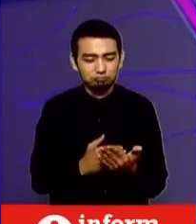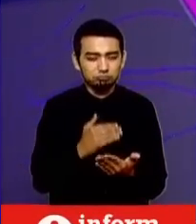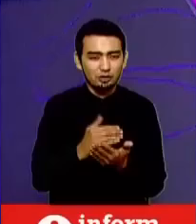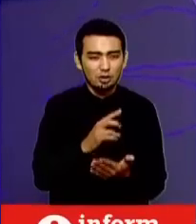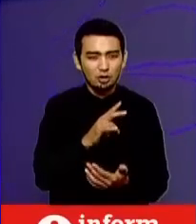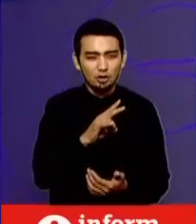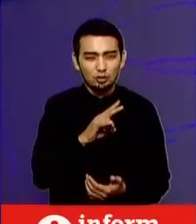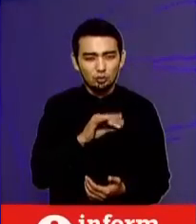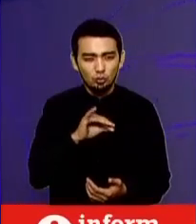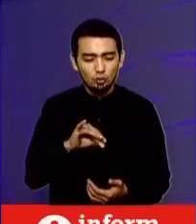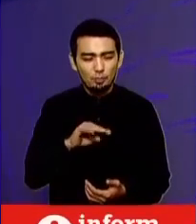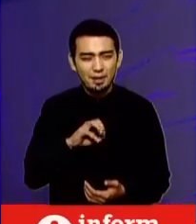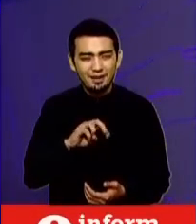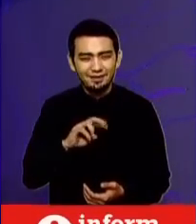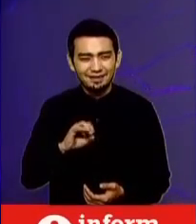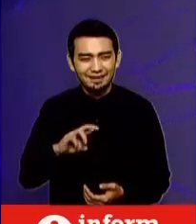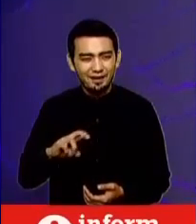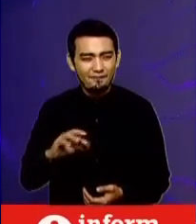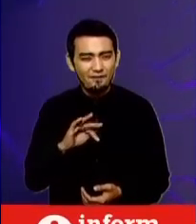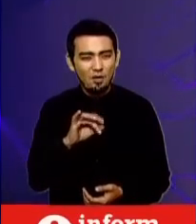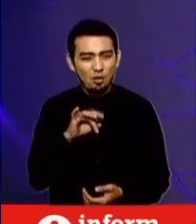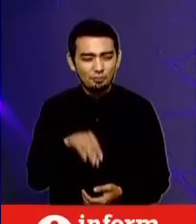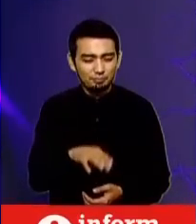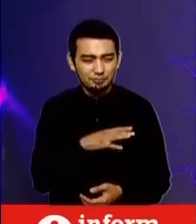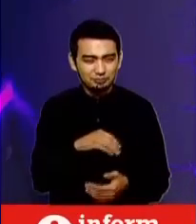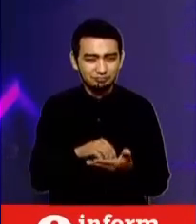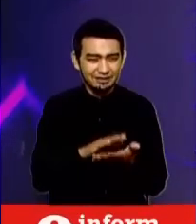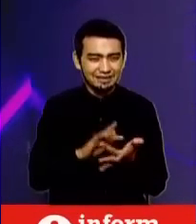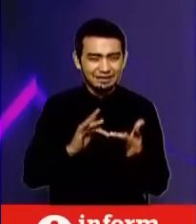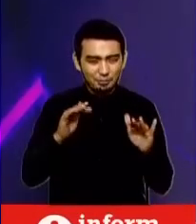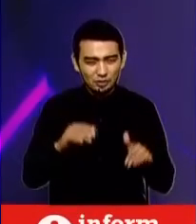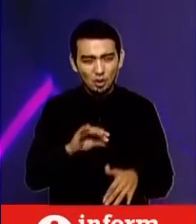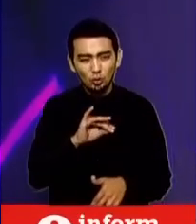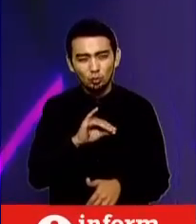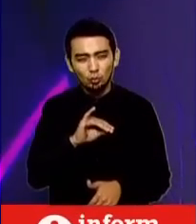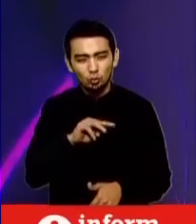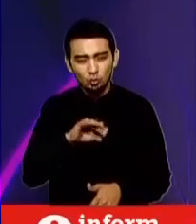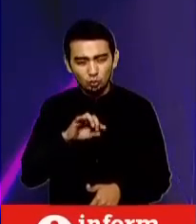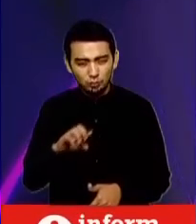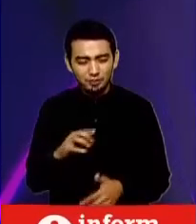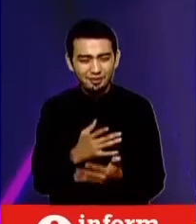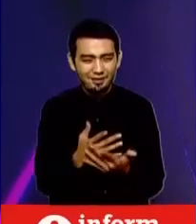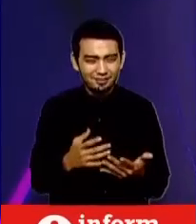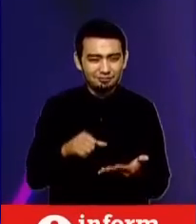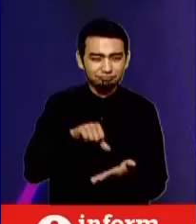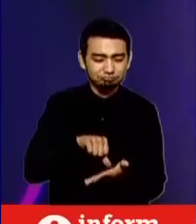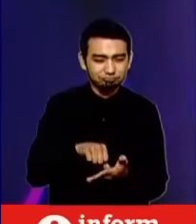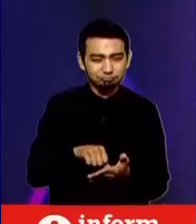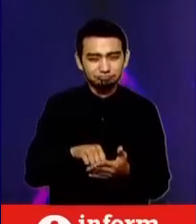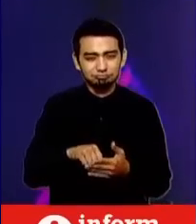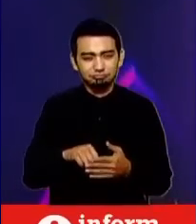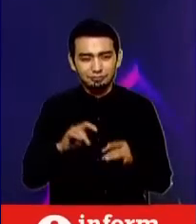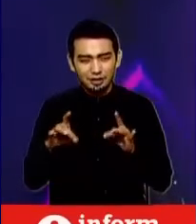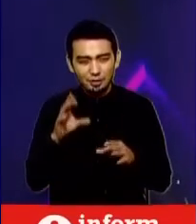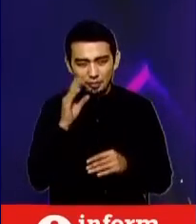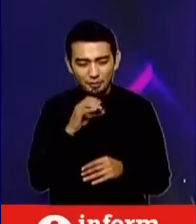New Media Forum қатысушылары. Пікірлерінше, қазір әлеуметтік желілер мен YouTube арналары тартымды контент ұсынуға қауқарлы.